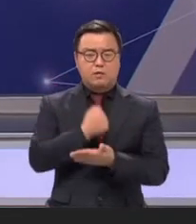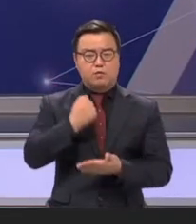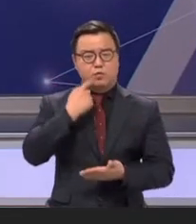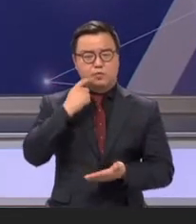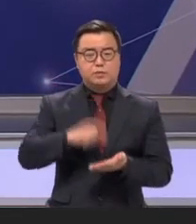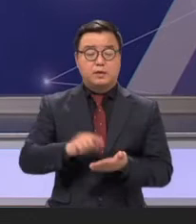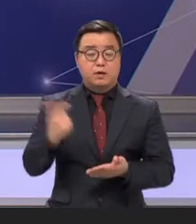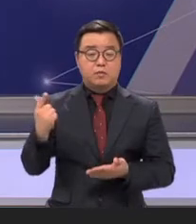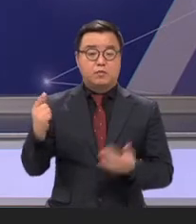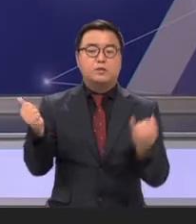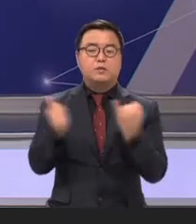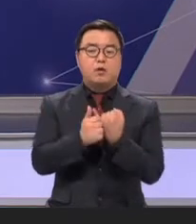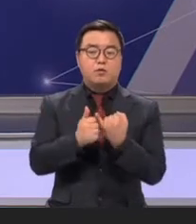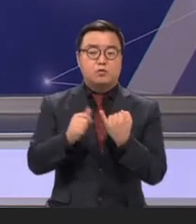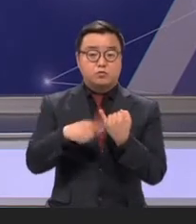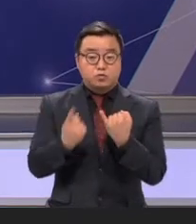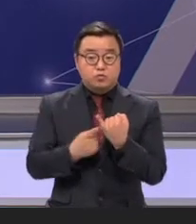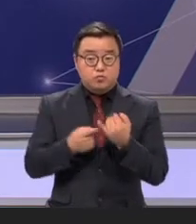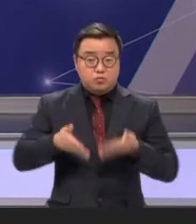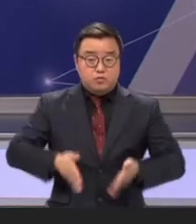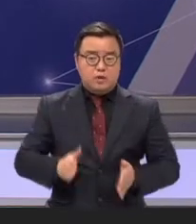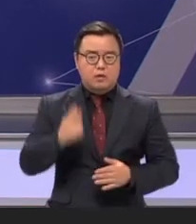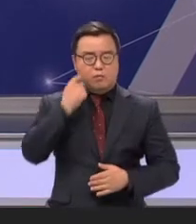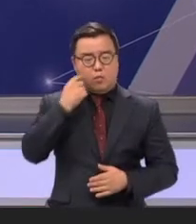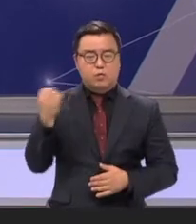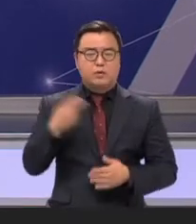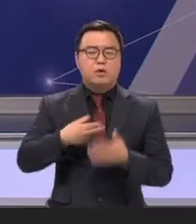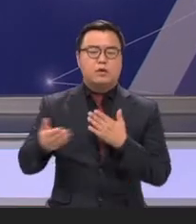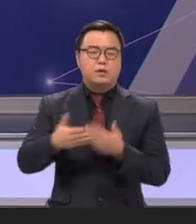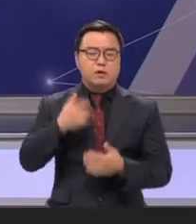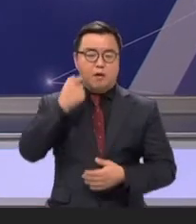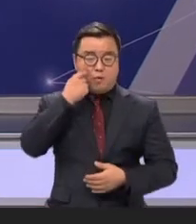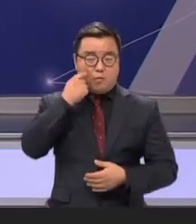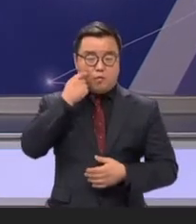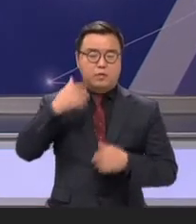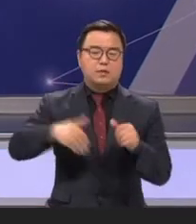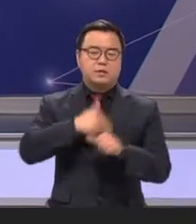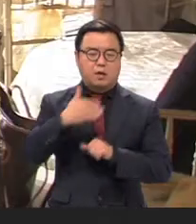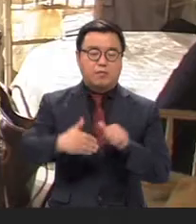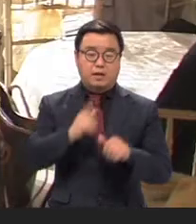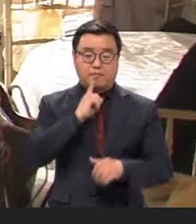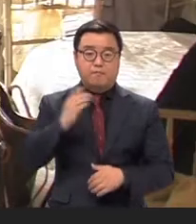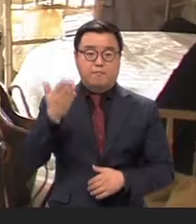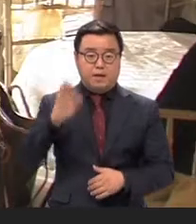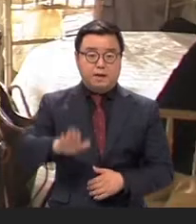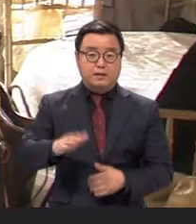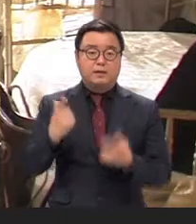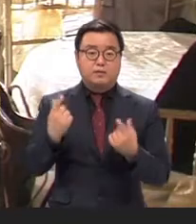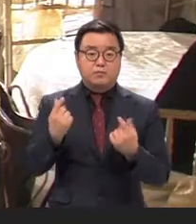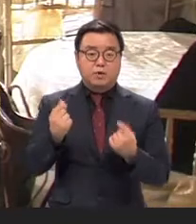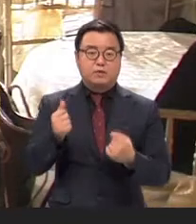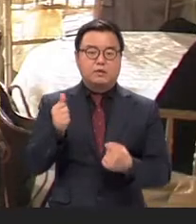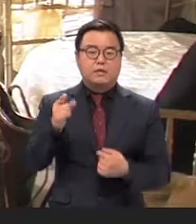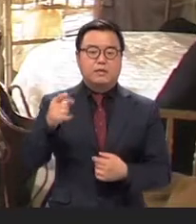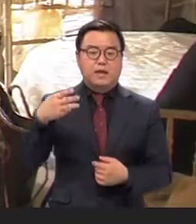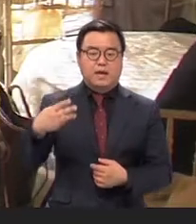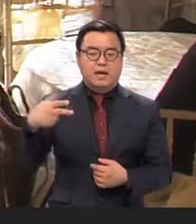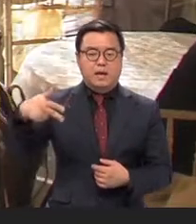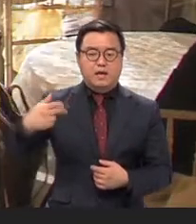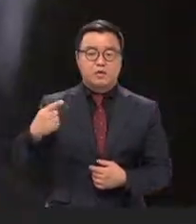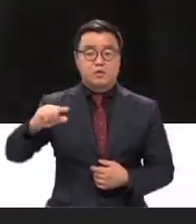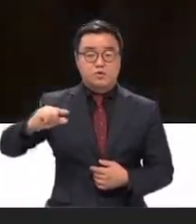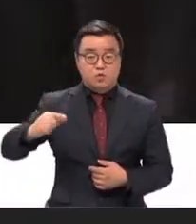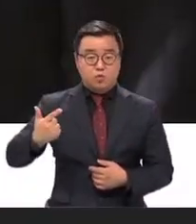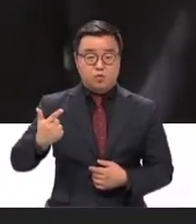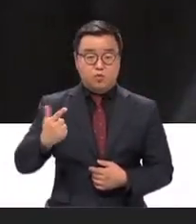결혼과 출산은커녕 연애도 못하는 대한민국의 현실을 꼬집은 말인데요. 이런 헬조선이란 말에 담긴 국민들의 자조가